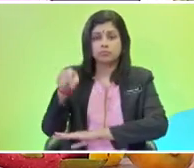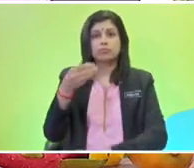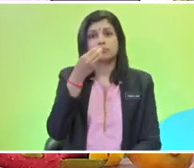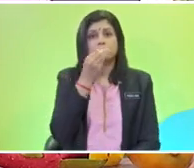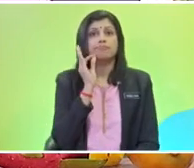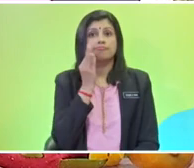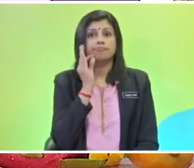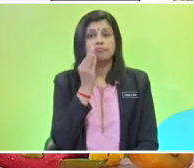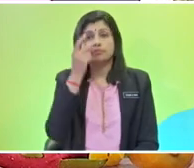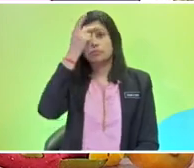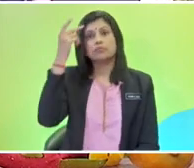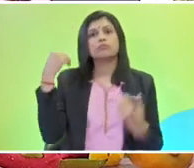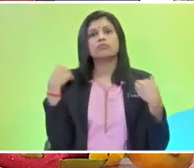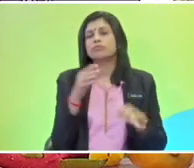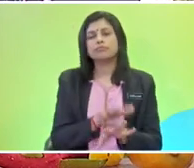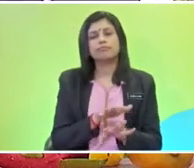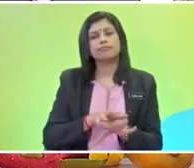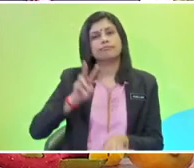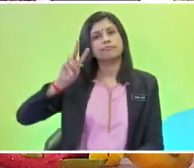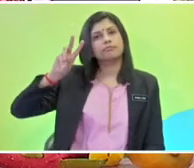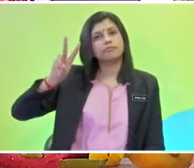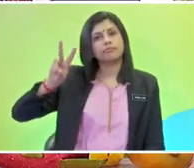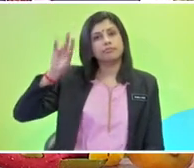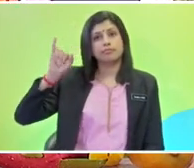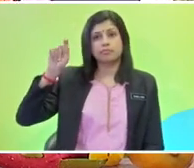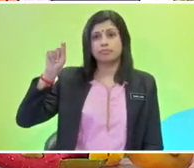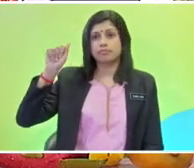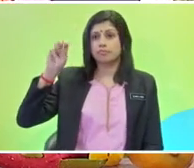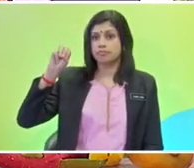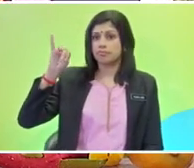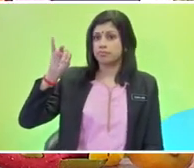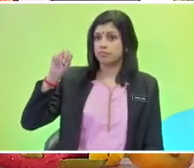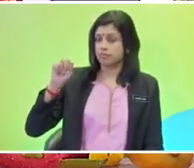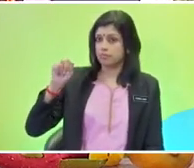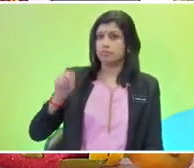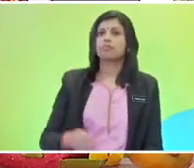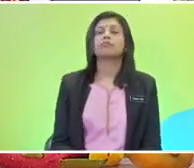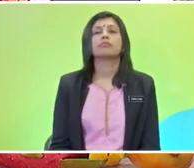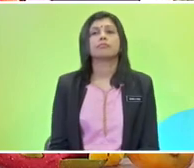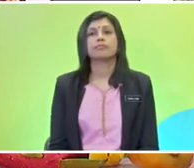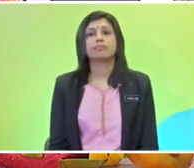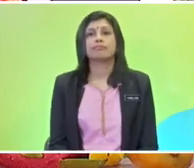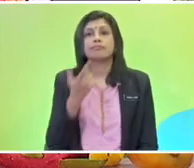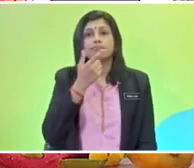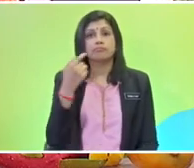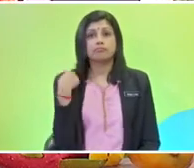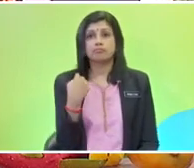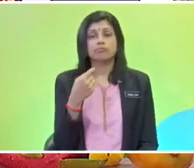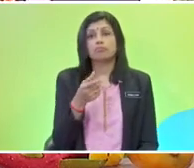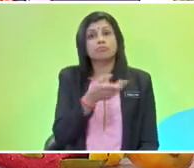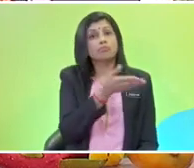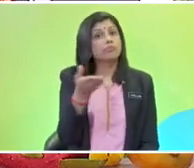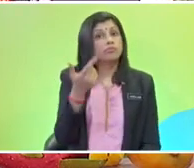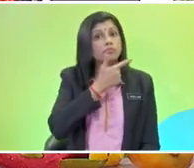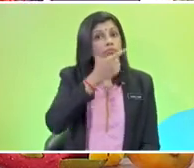banyak vitamin untuk kesihatan kita, untuk elakkan kita daripada penyakit. Ha, murid-murid kena ingat